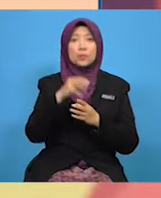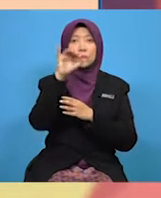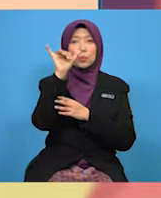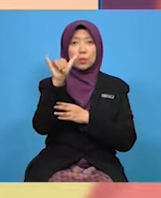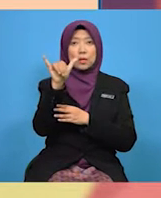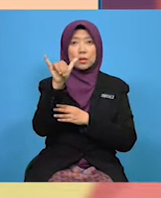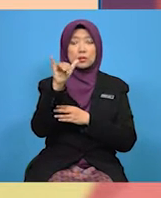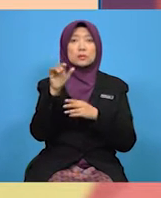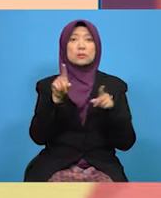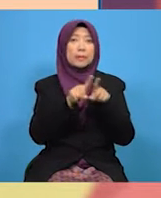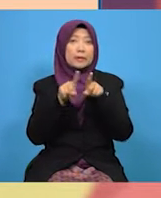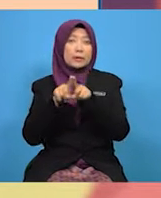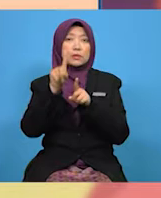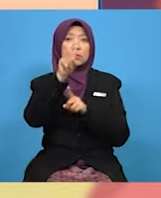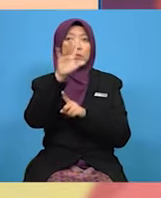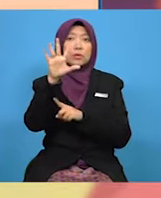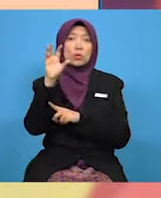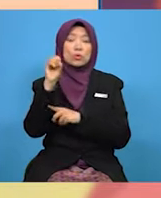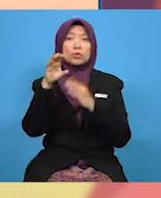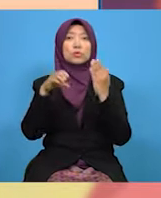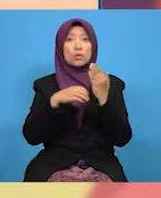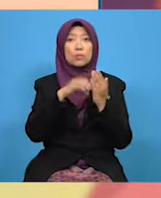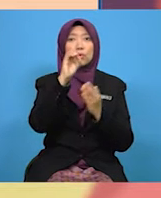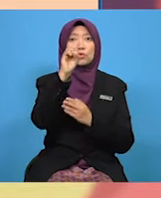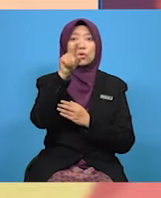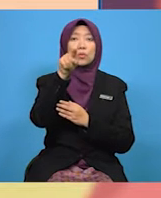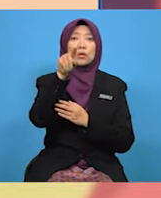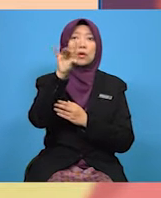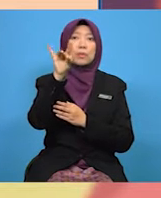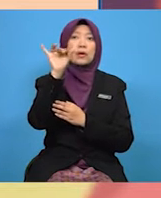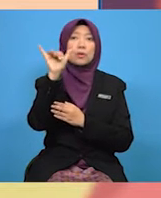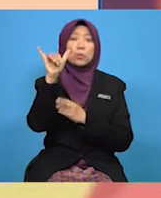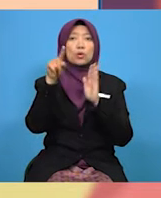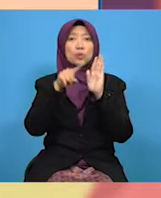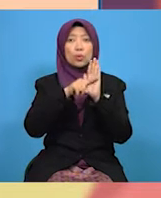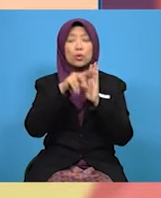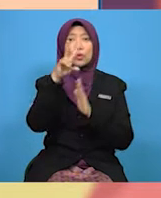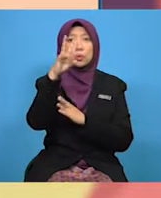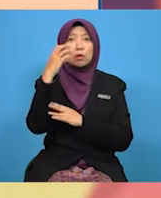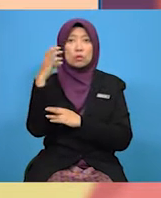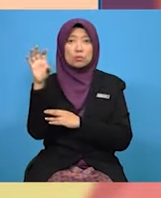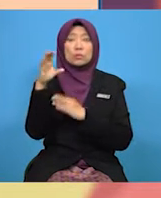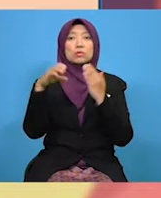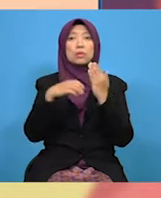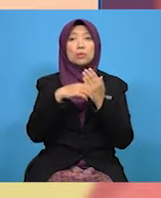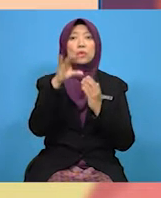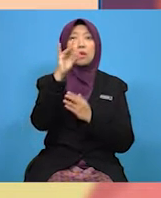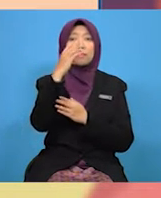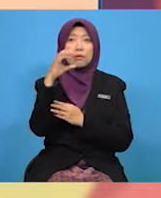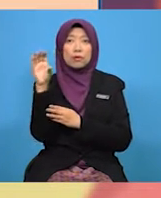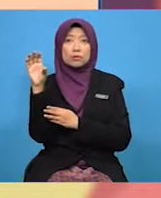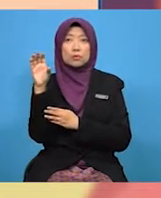wis sampai dengan 100 Ini grup campur kosong white tolak 200 campur